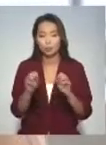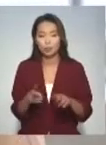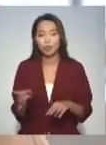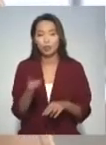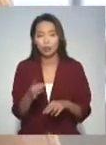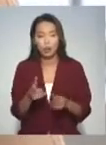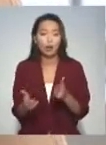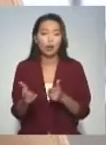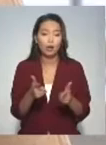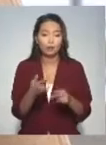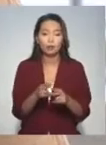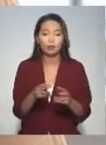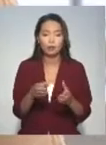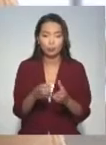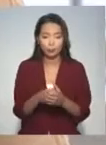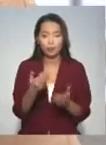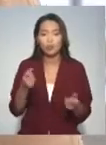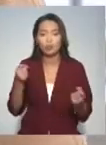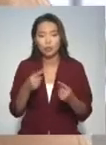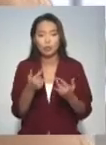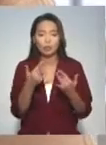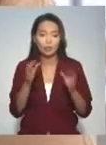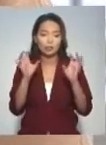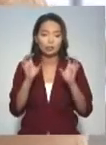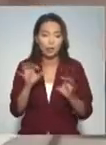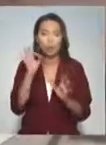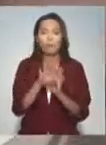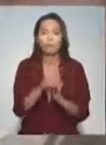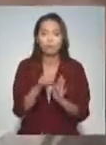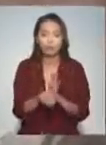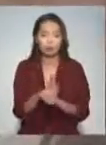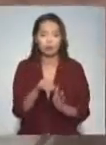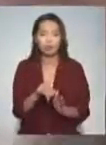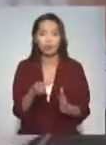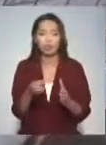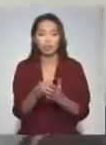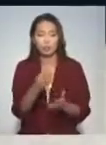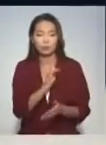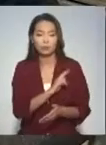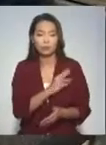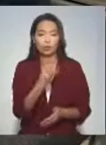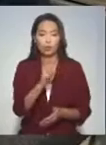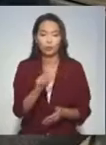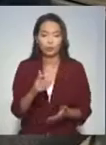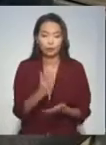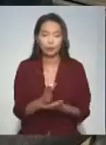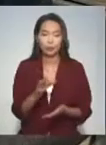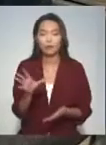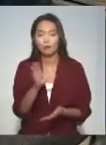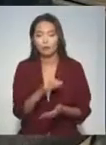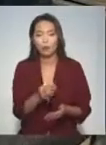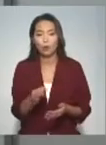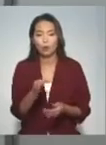к этому. Работа штабов соответствует требованиям закона о выборах. В штабе работают 4 человека. Всего по области при